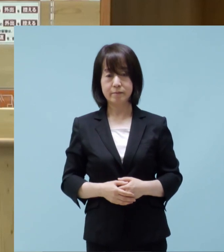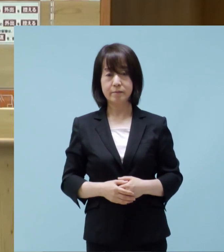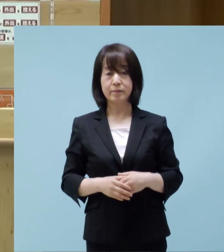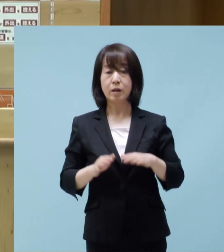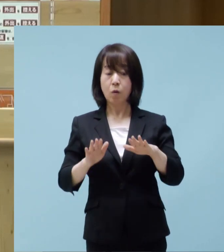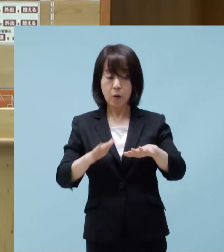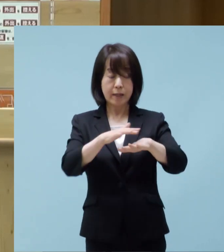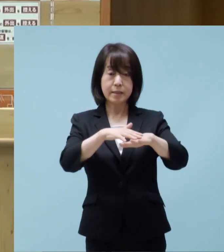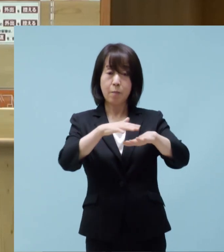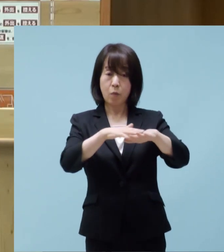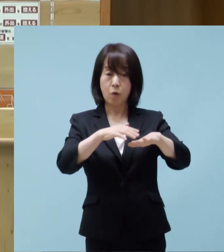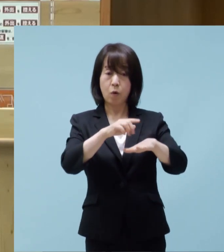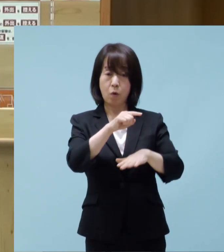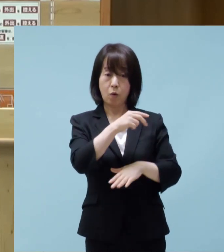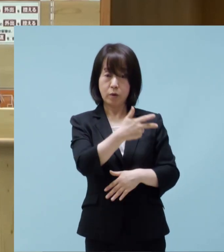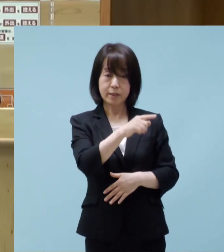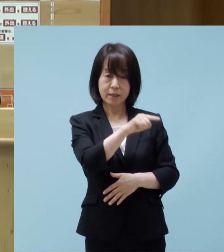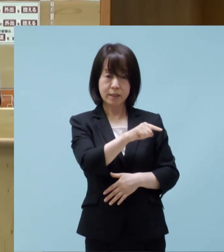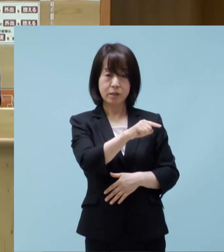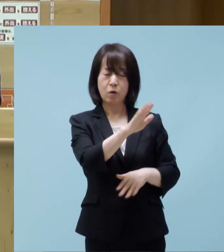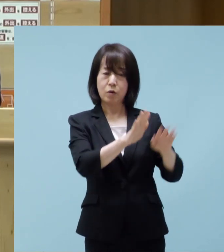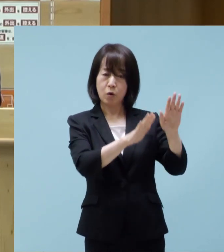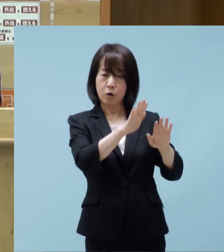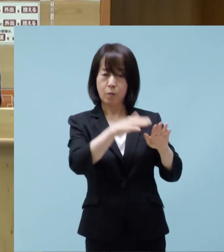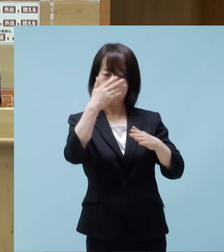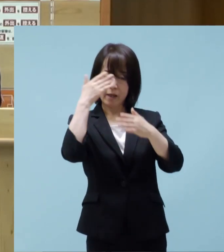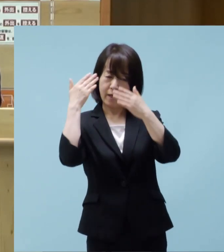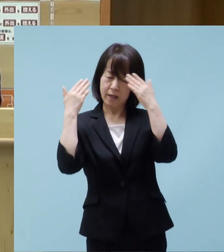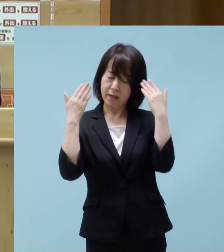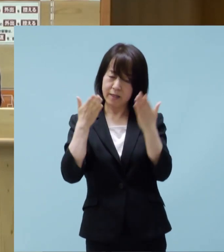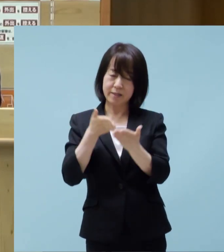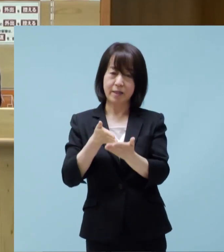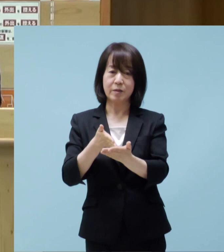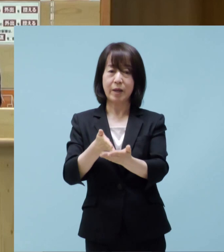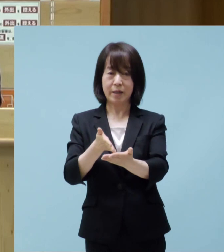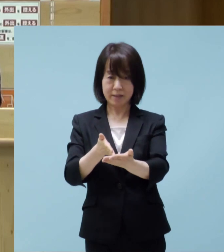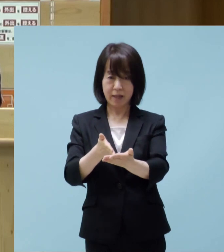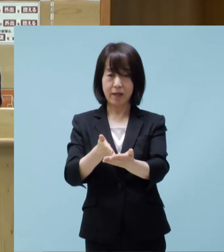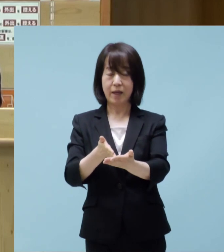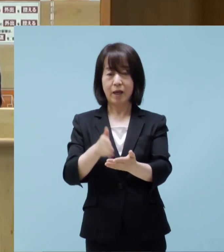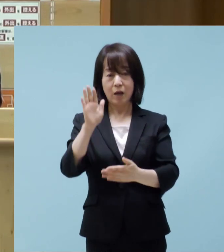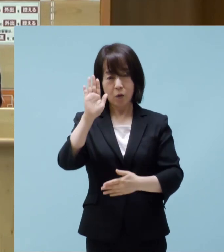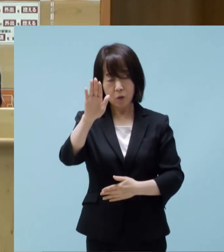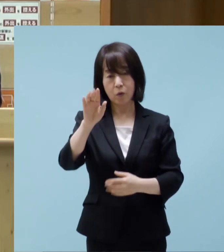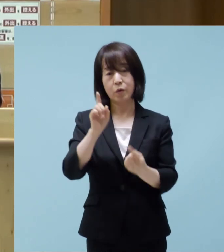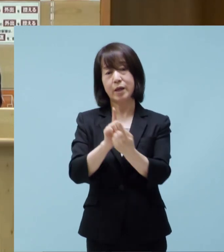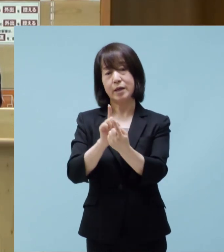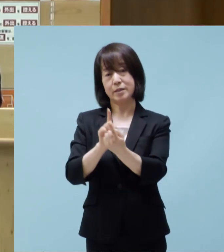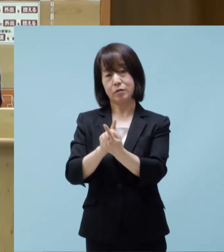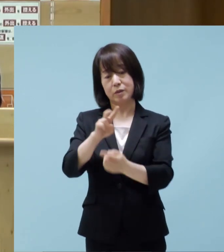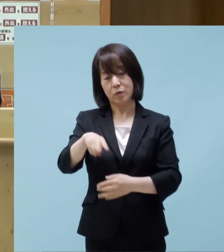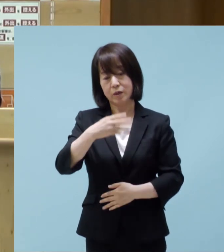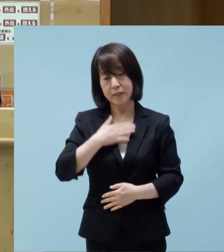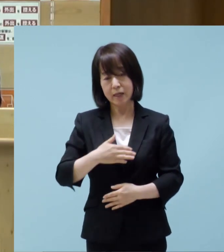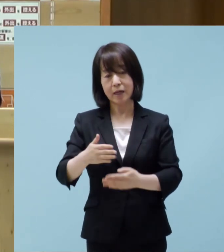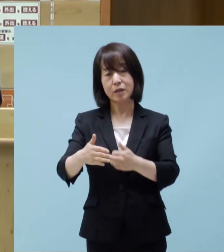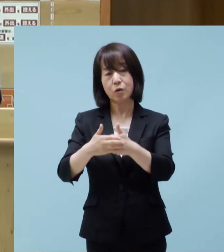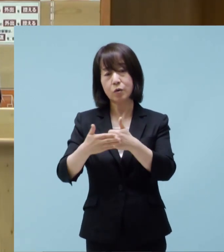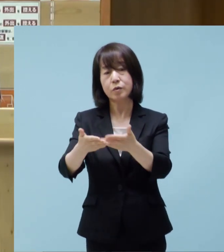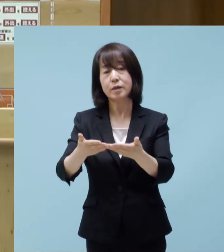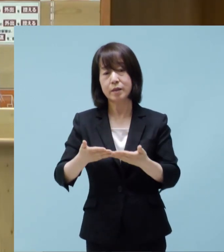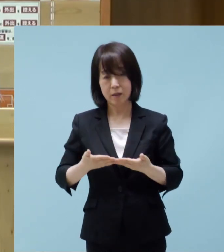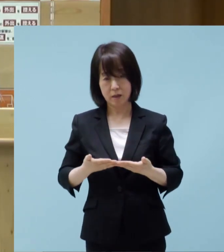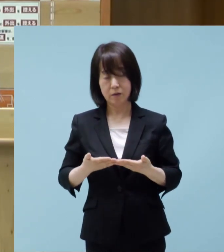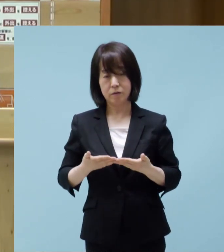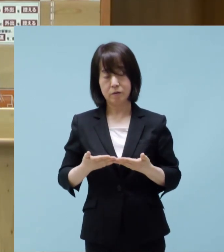なども丁寧にご説明をしながらですね、今後の対策にもご理解ご協力いただけるように丁寧に説